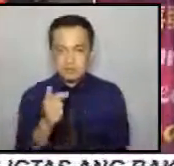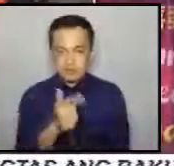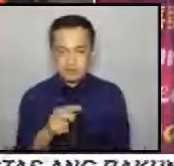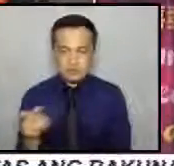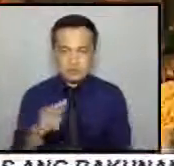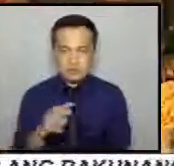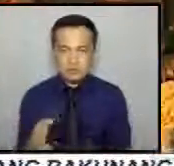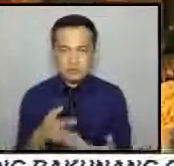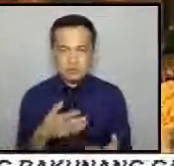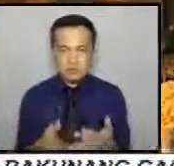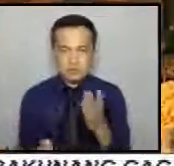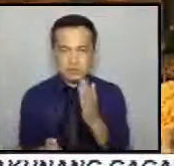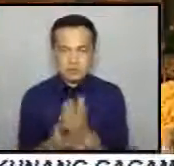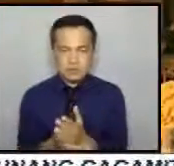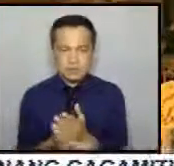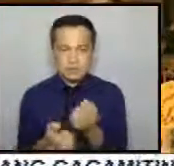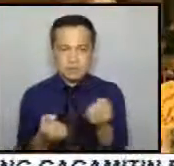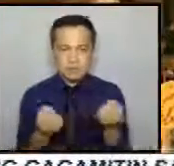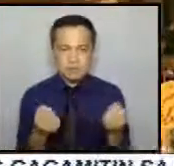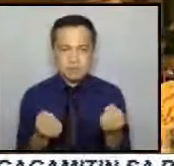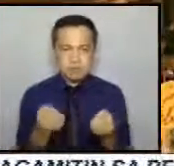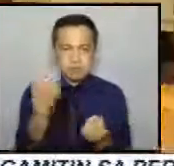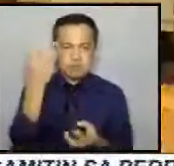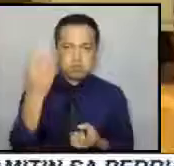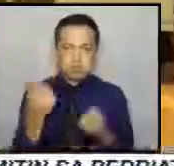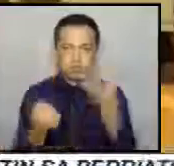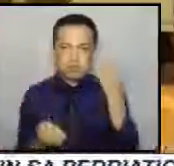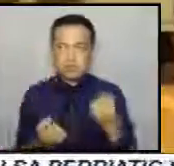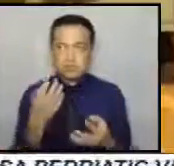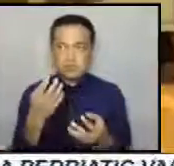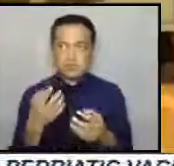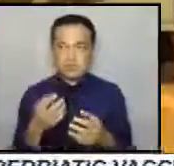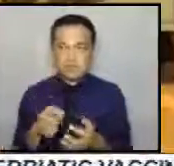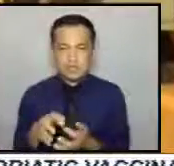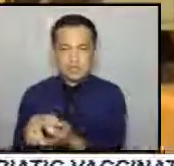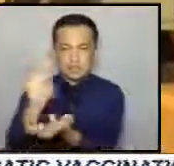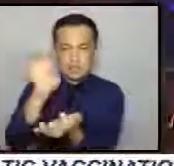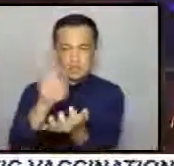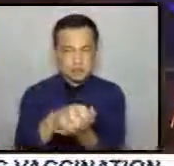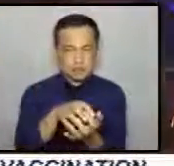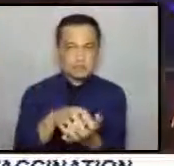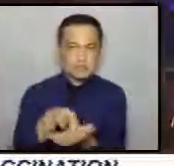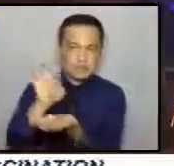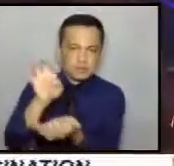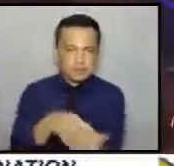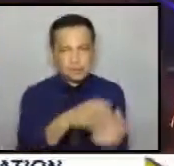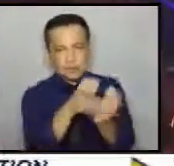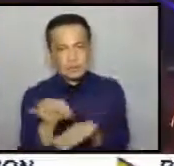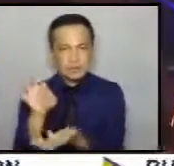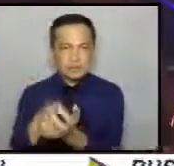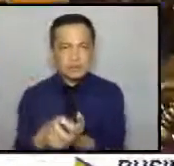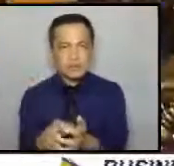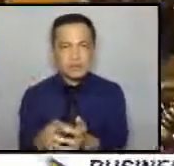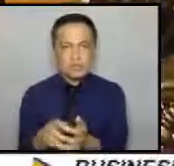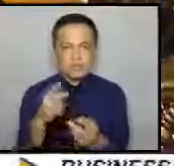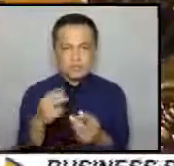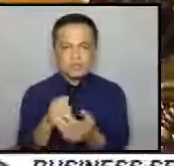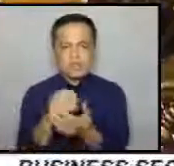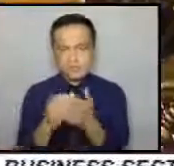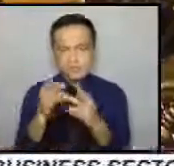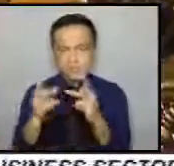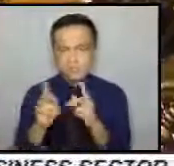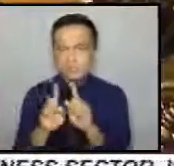ang pagpapaputok ng fireworks at dragon dance. Dumayo pa rin ang ilan sa ating mga kababayan sa Binondo, Manila